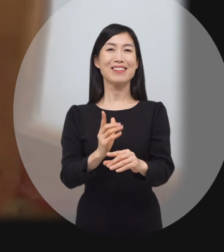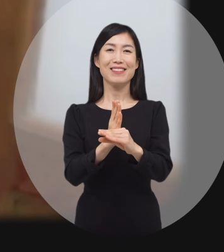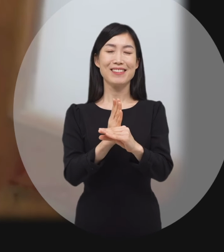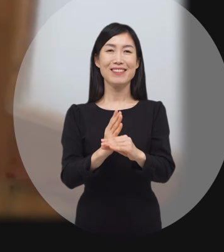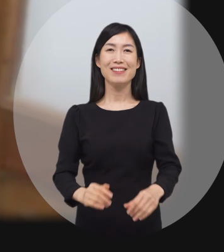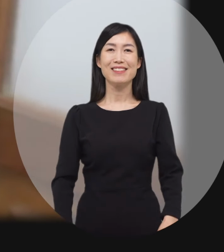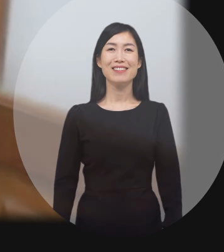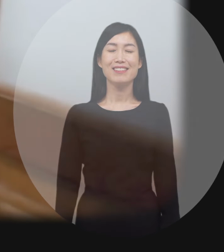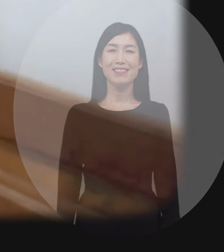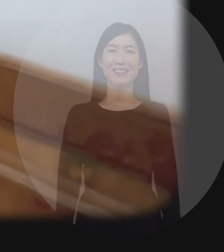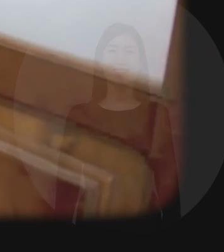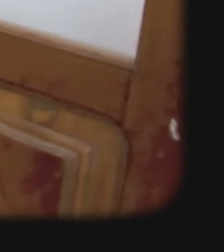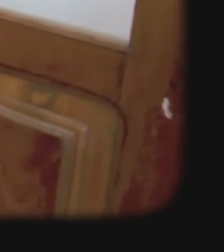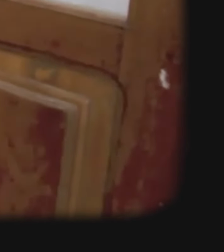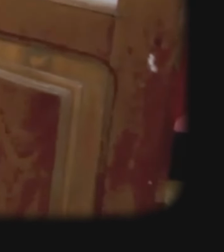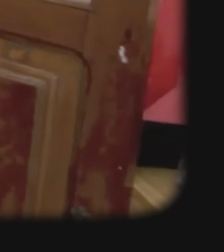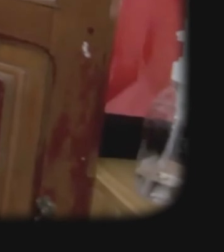나날들이랍니다.